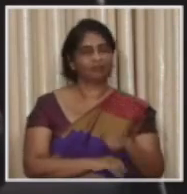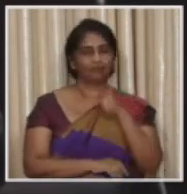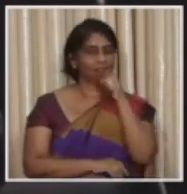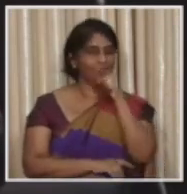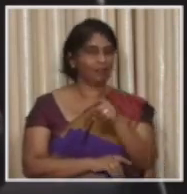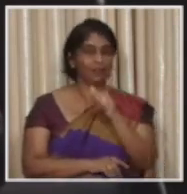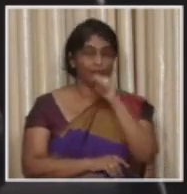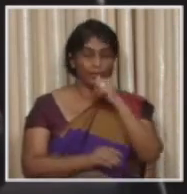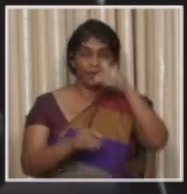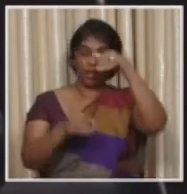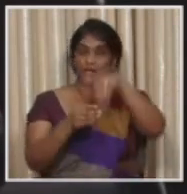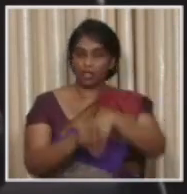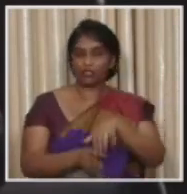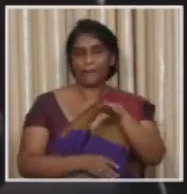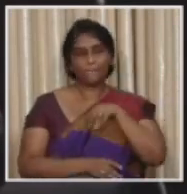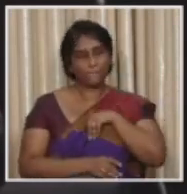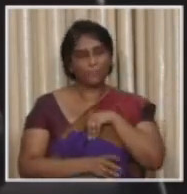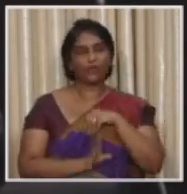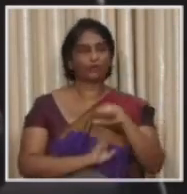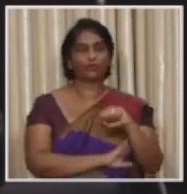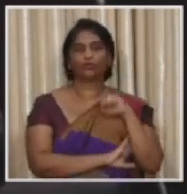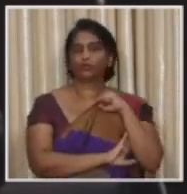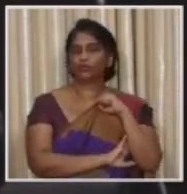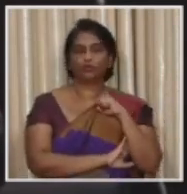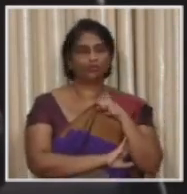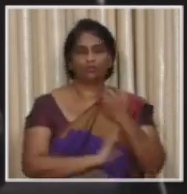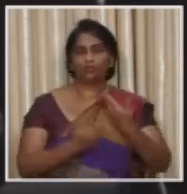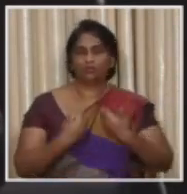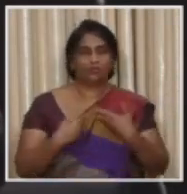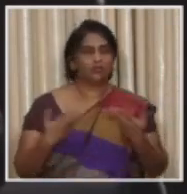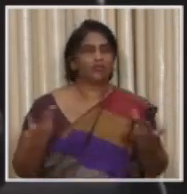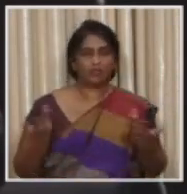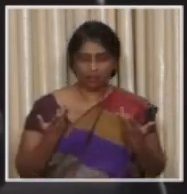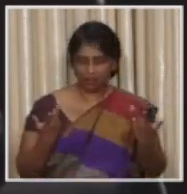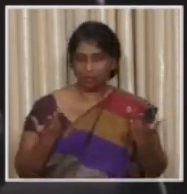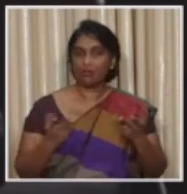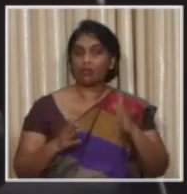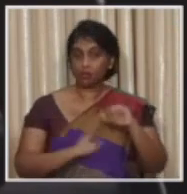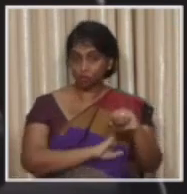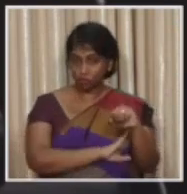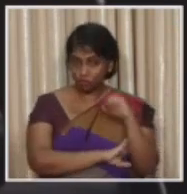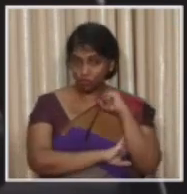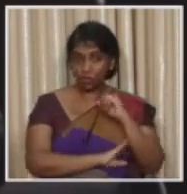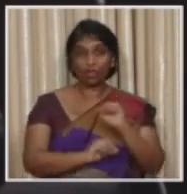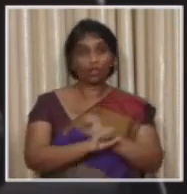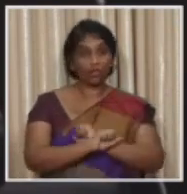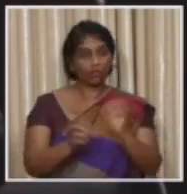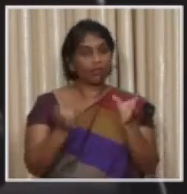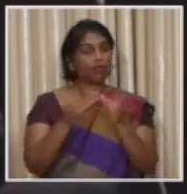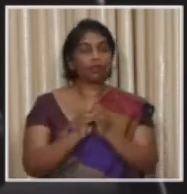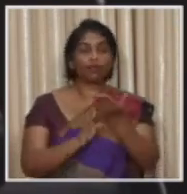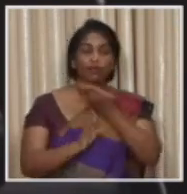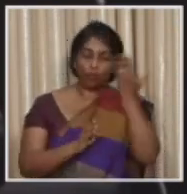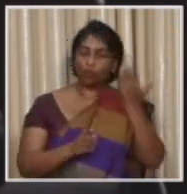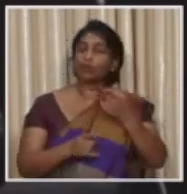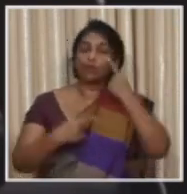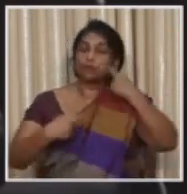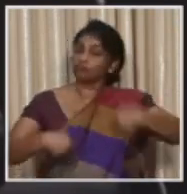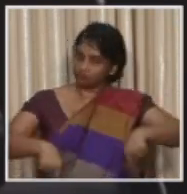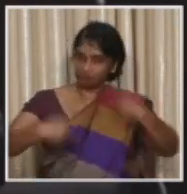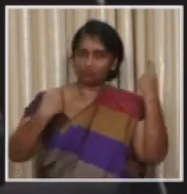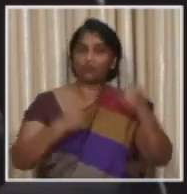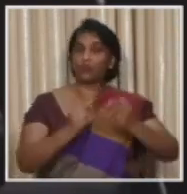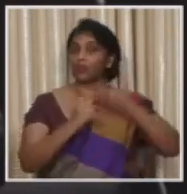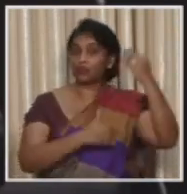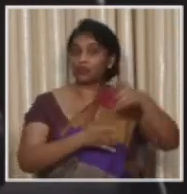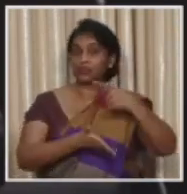තමුන්නාසල අභ්‍යන්තරව පිළි අරගෙන තියනවා එහෙම හයියක් තමුන්නාසලට නැහැ කියලා. එහෙමනම් හයියක් නැති කන්නායම පුළුවන් නම් අපි අභියෝගයක් කරනවා